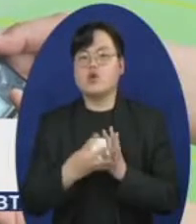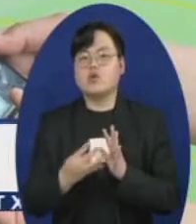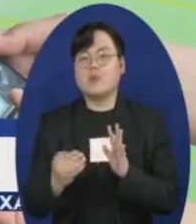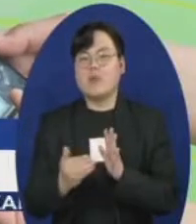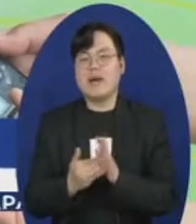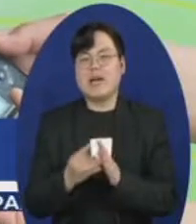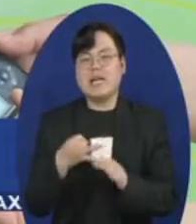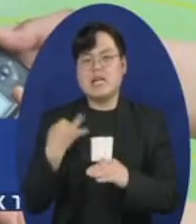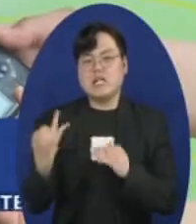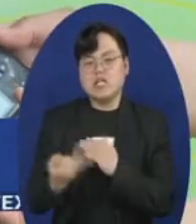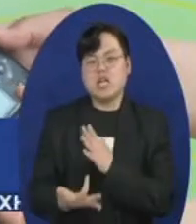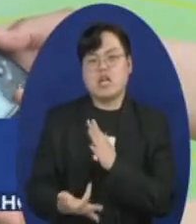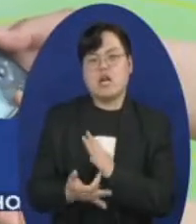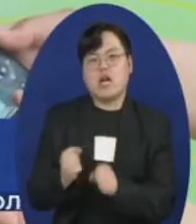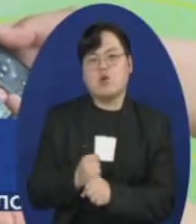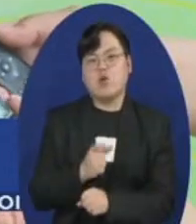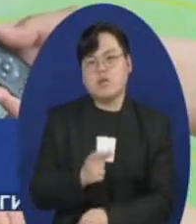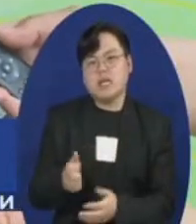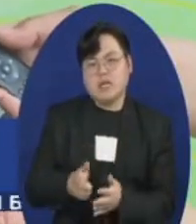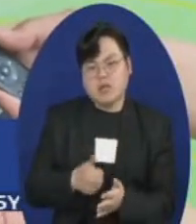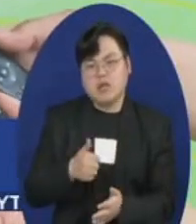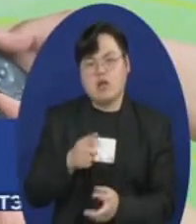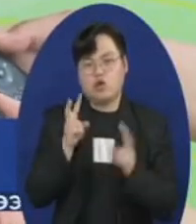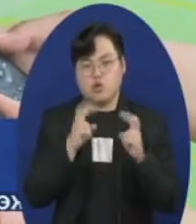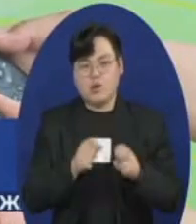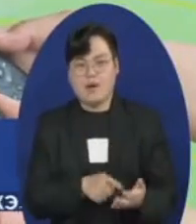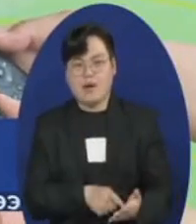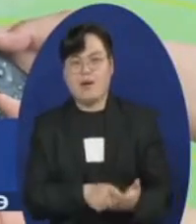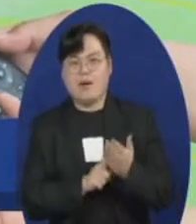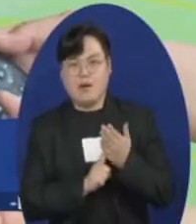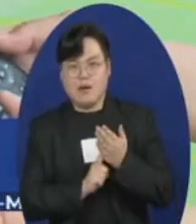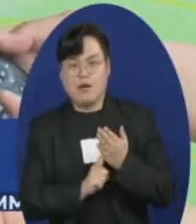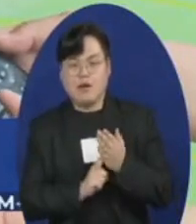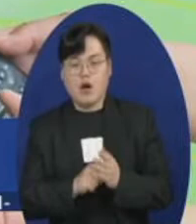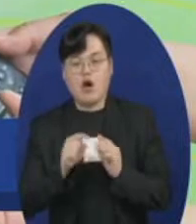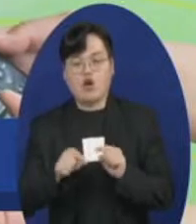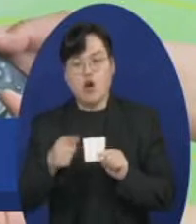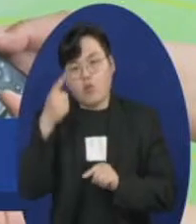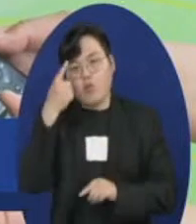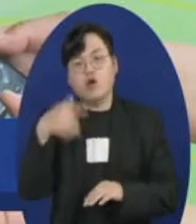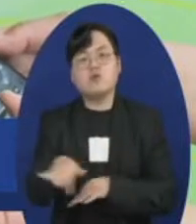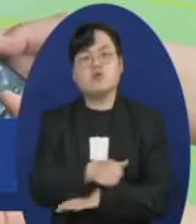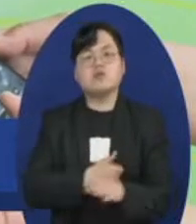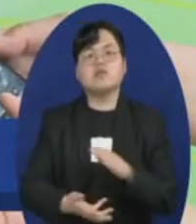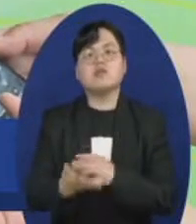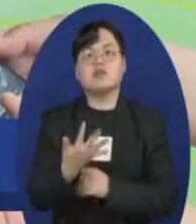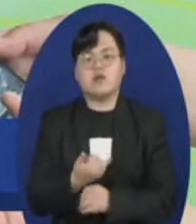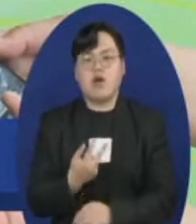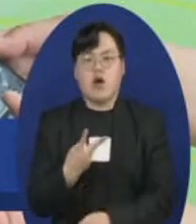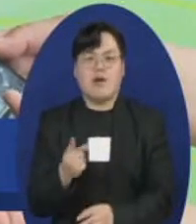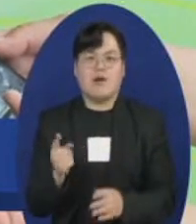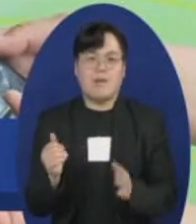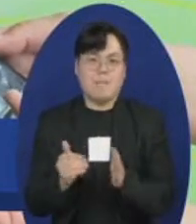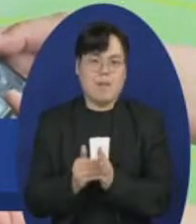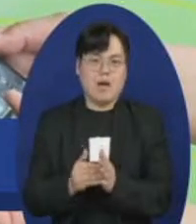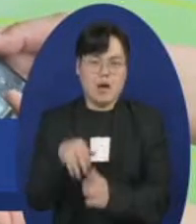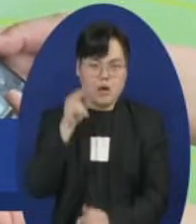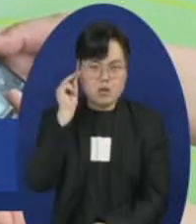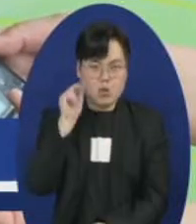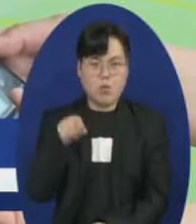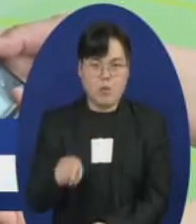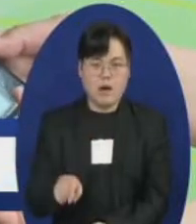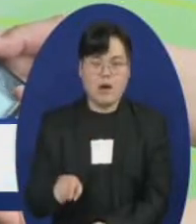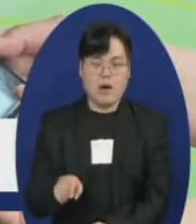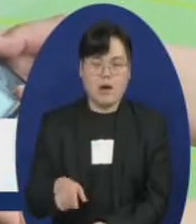орчим мянган инженер техникийн ажилтнууд хэрэгтэй гэсэн ийм судалгаа гарч байгаа. Өнөөдөр Монгол улсад нэг 20 мянга орчим инженер техникийн ажилтнууд сурж байгаа. Одоо